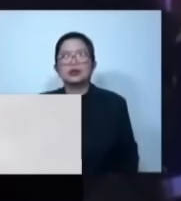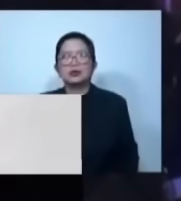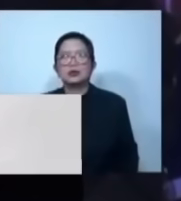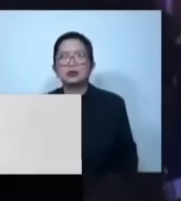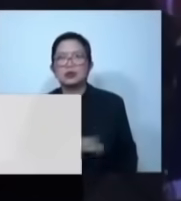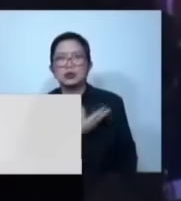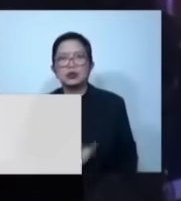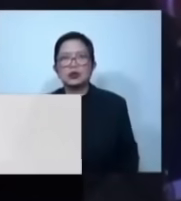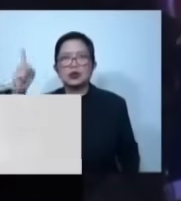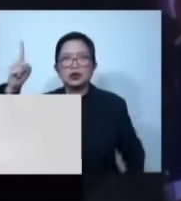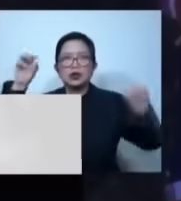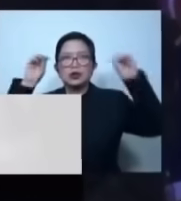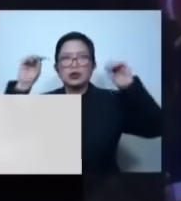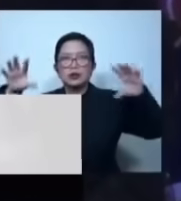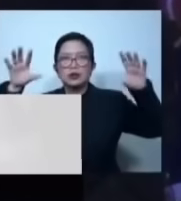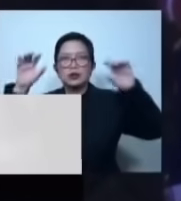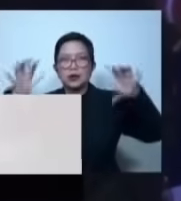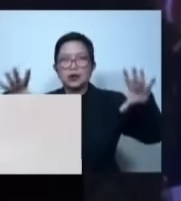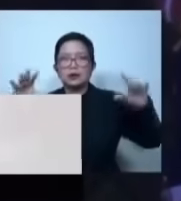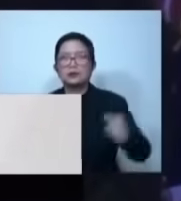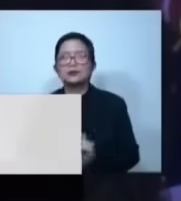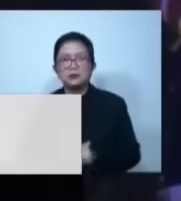asalamualaikum warahmatullahi